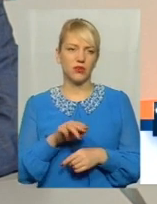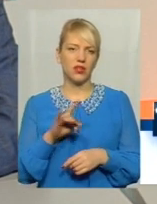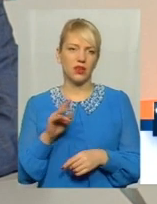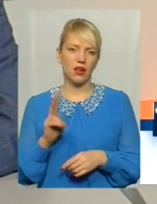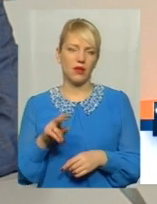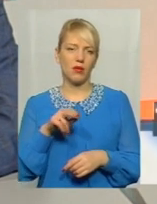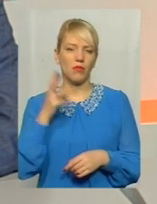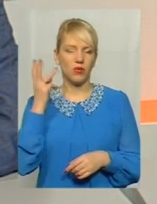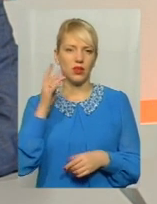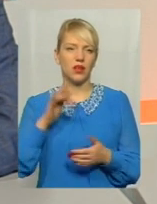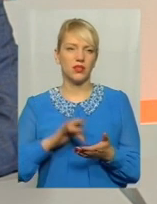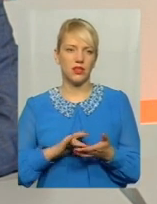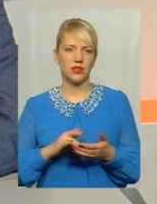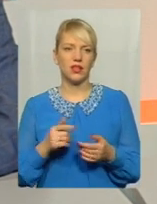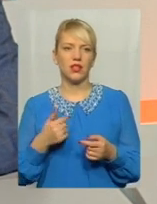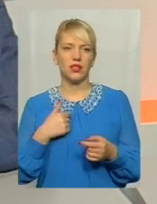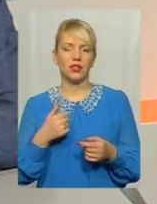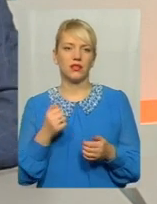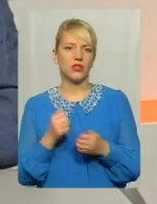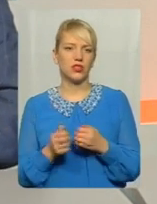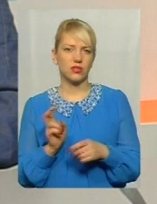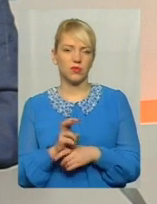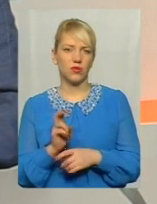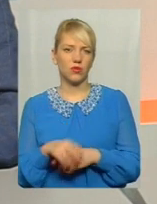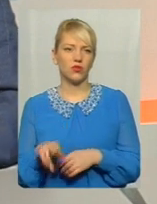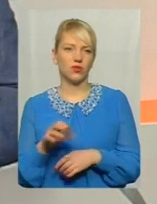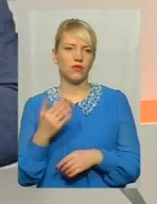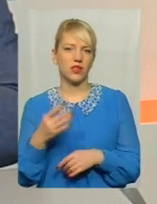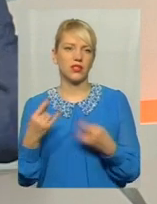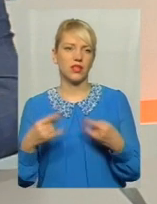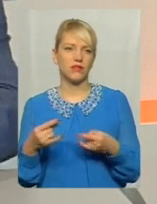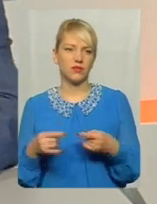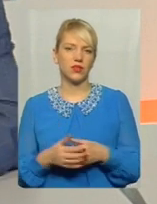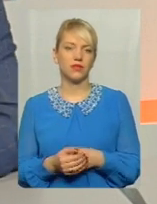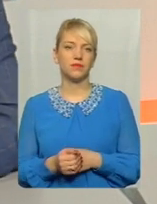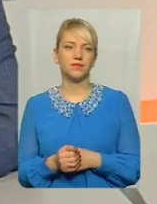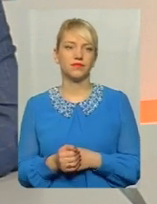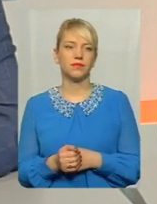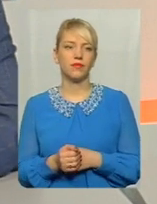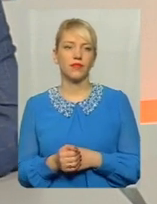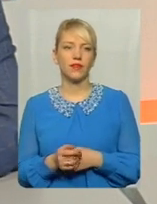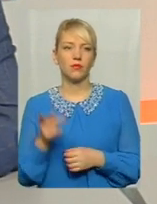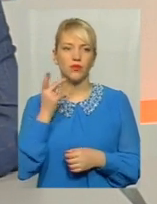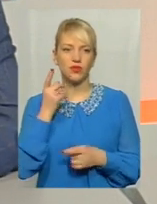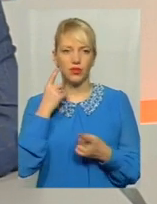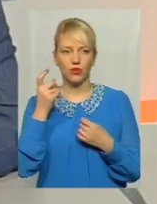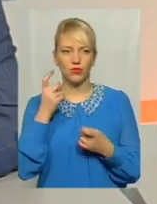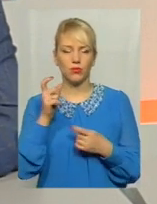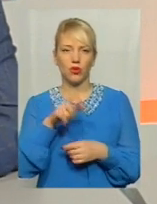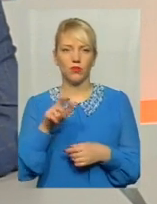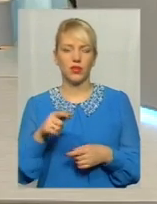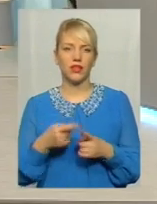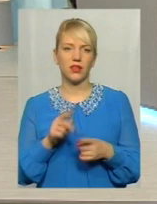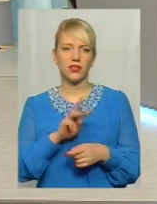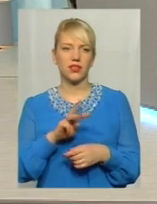через понеділок, я буваю у вас на ефірі, постійно якби, інформуємо громадян. Це і сайт міської ради, це